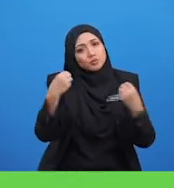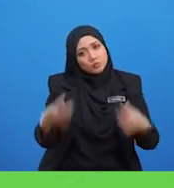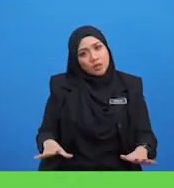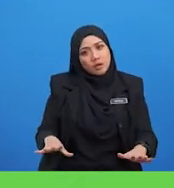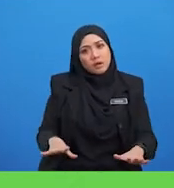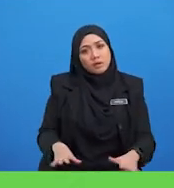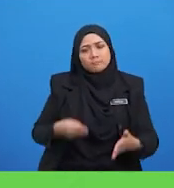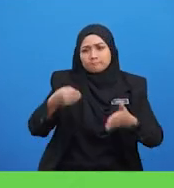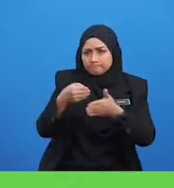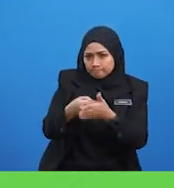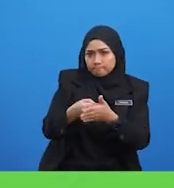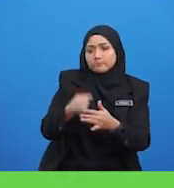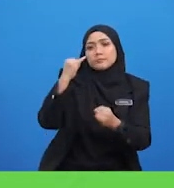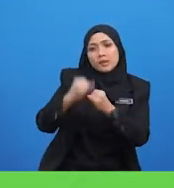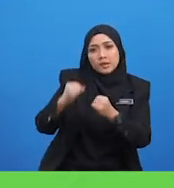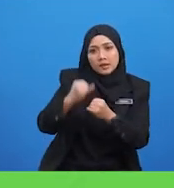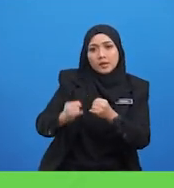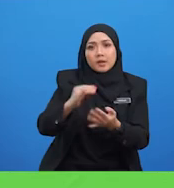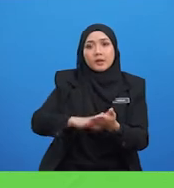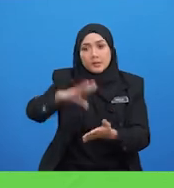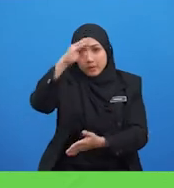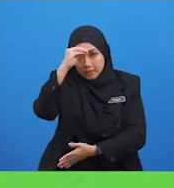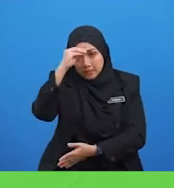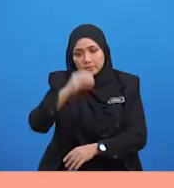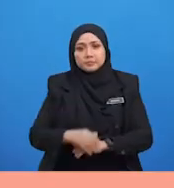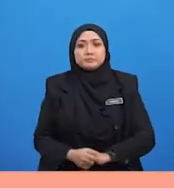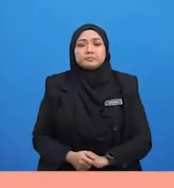sudah hampir sampai ke penghujung rancangan.